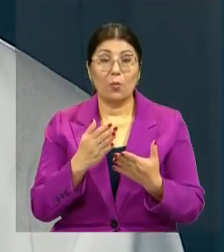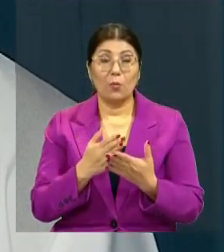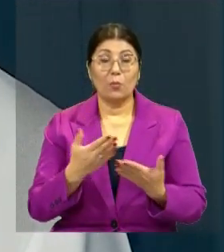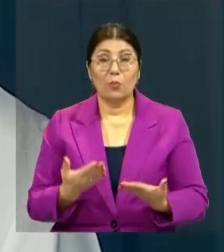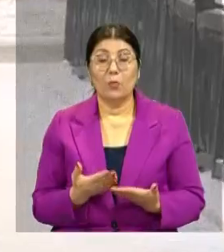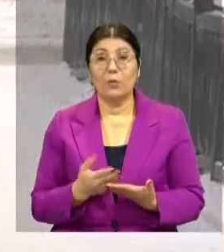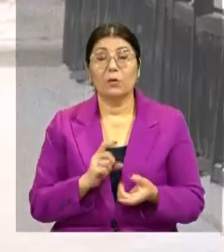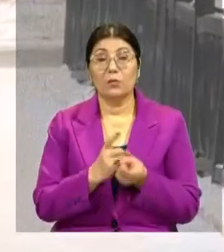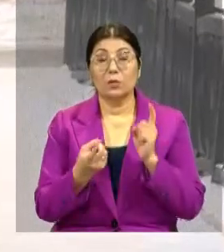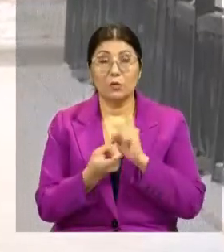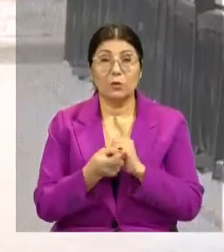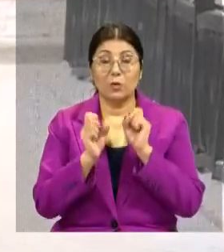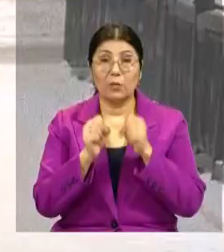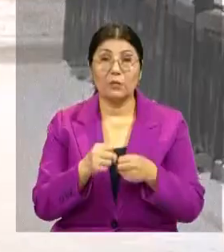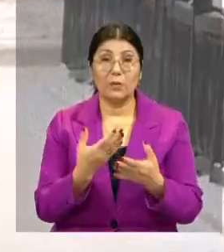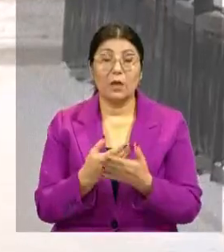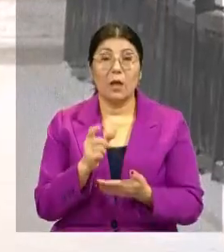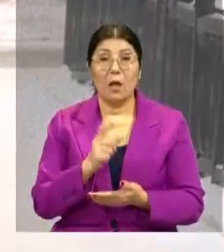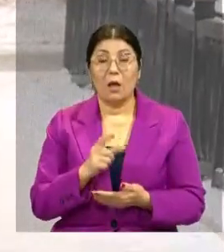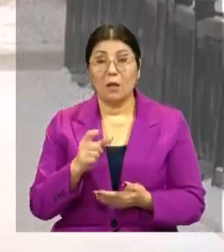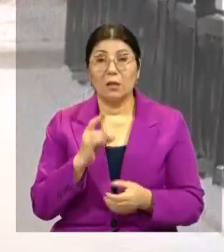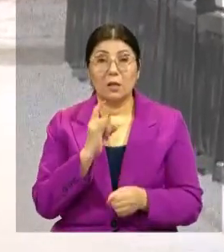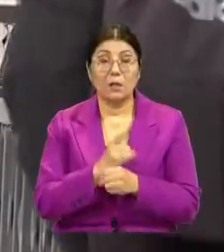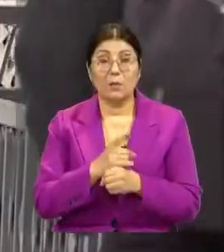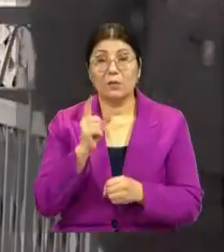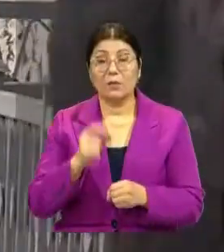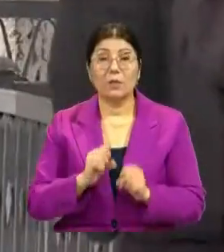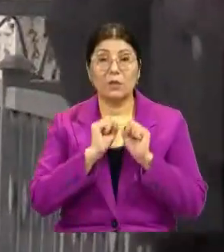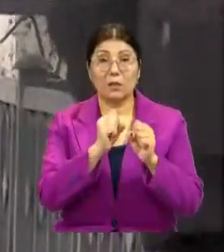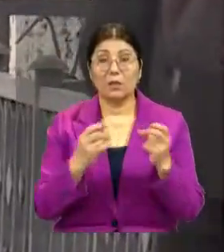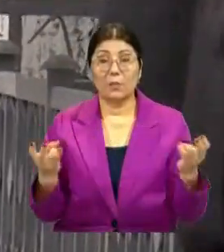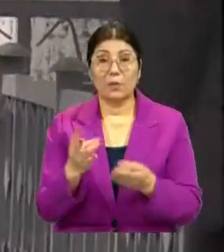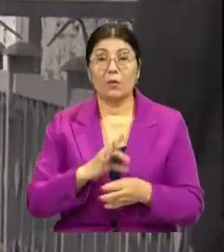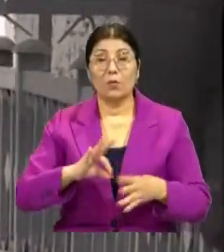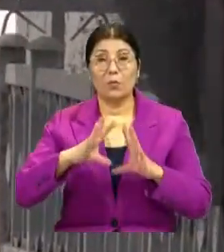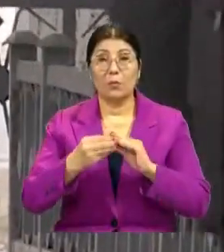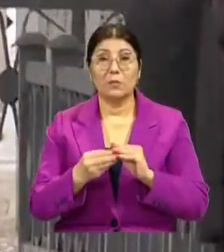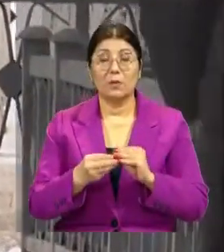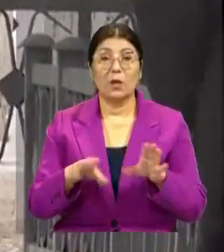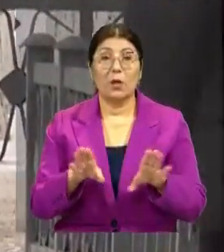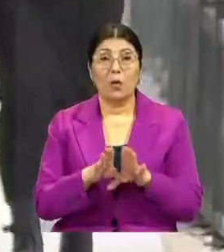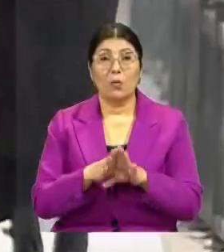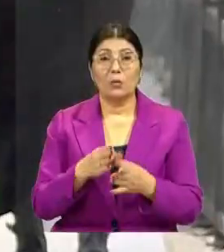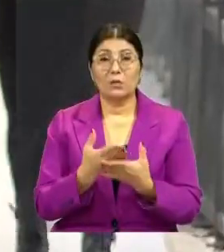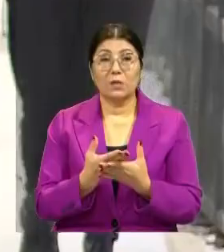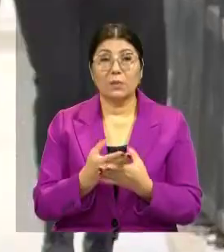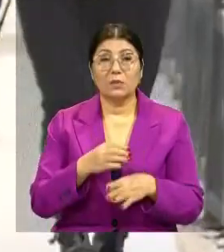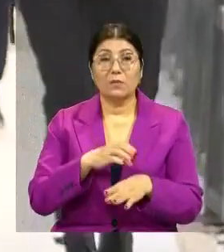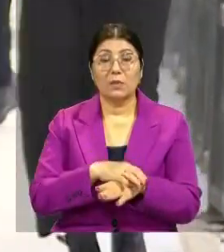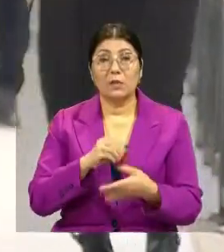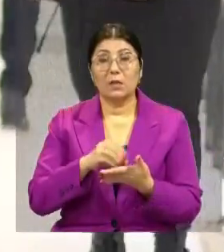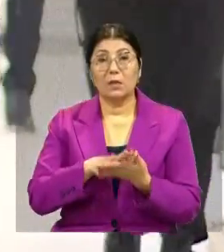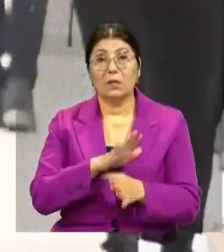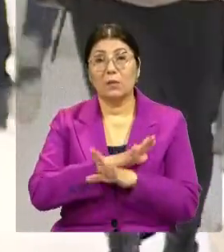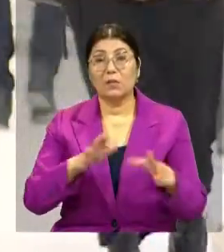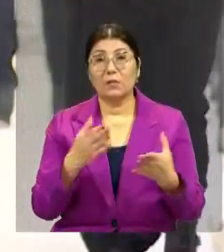мүмкіндігі болатын болады. Қалай болғанда да алаяқтардың құрығынан сақтану шарт. Облыс бойынша әзірге дәл осындай іспен директор келмеген.